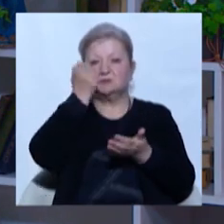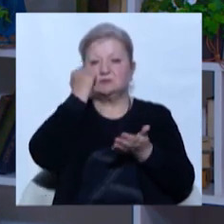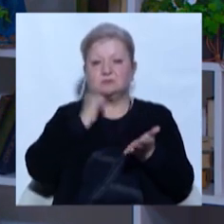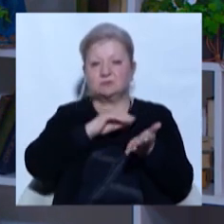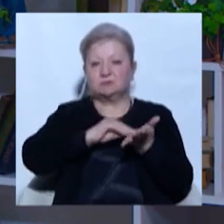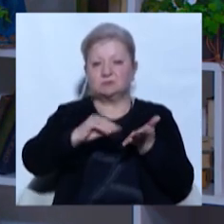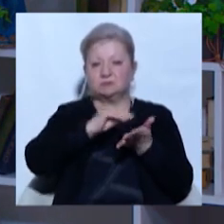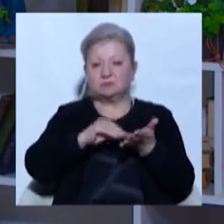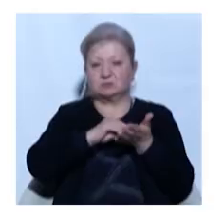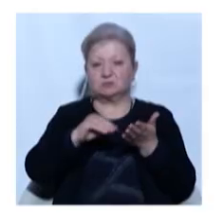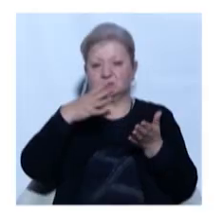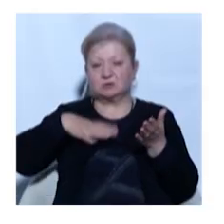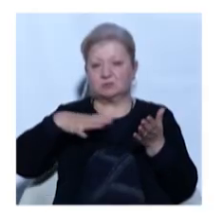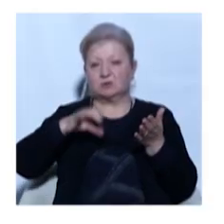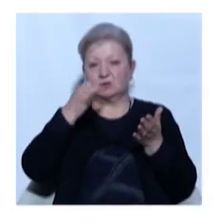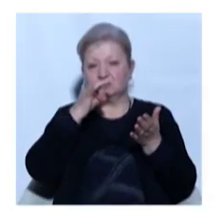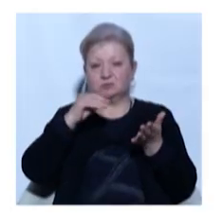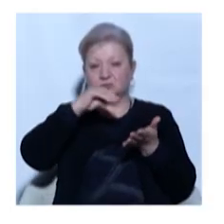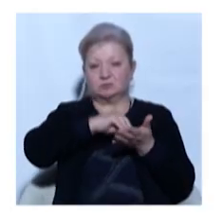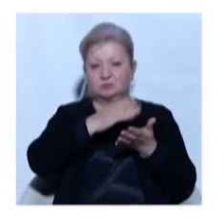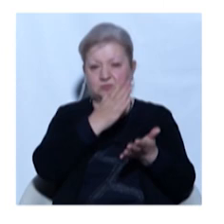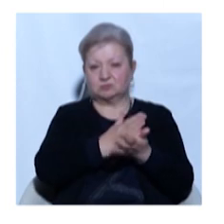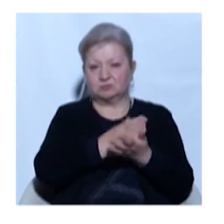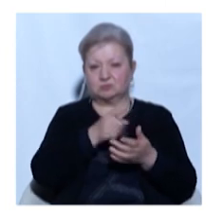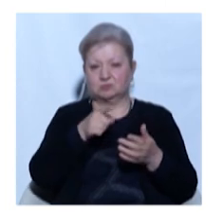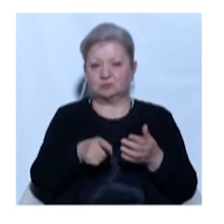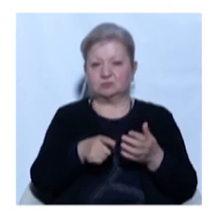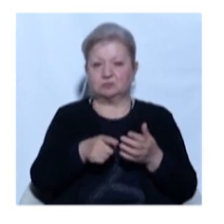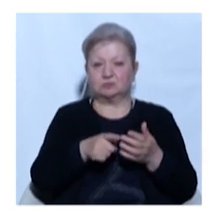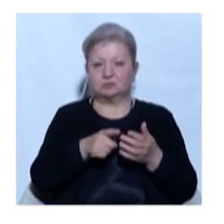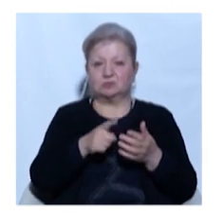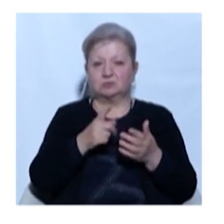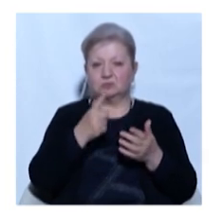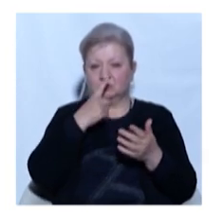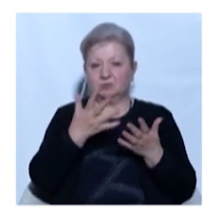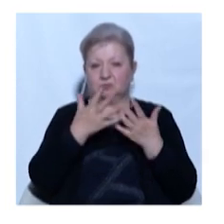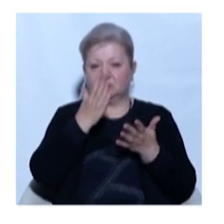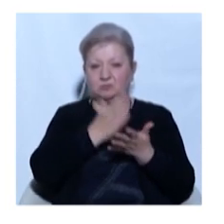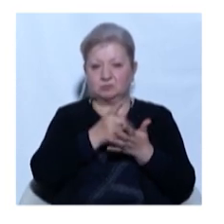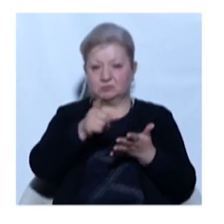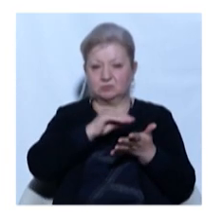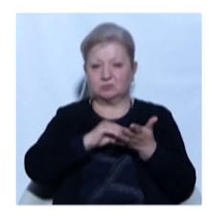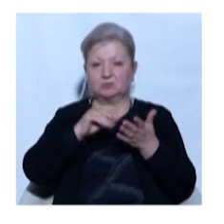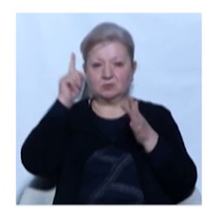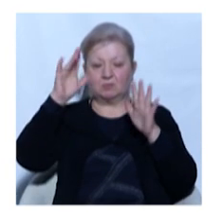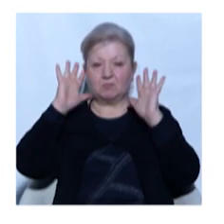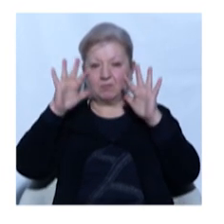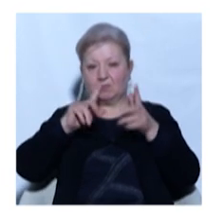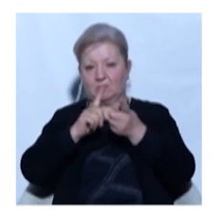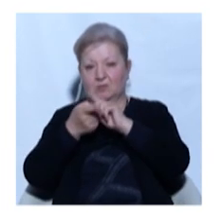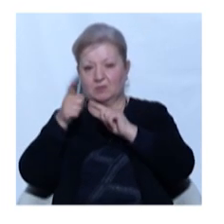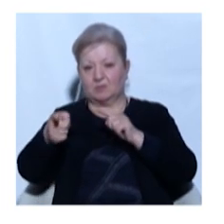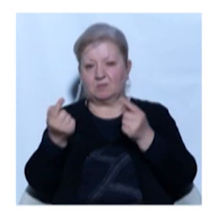წარწერა საქართველოს ისტორიაში, ბონისის სიონის წარწერა, და ძალიან ნიშანდობლივია, რომ ამ გამაზდიანებული